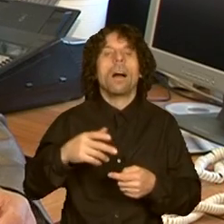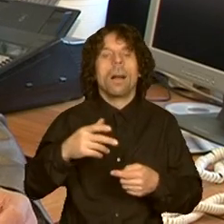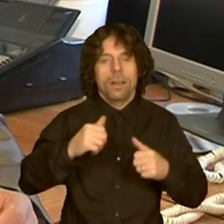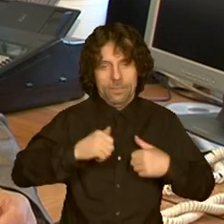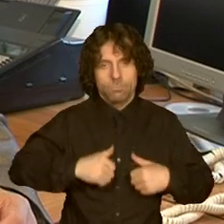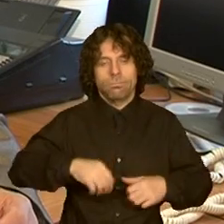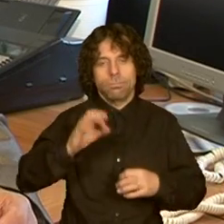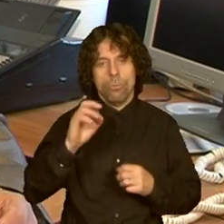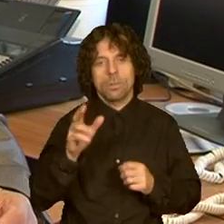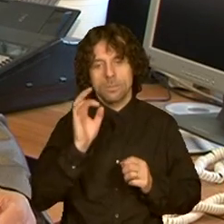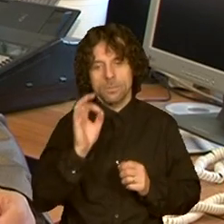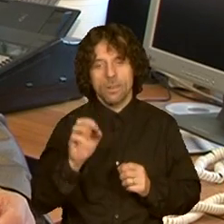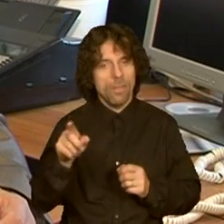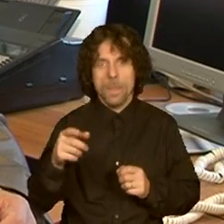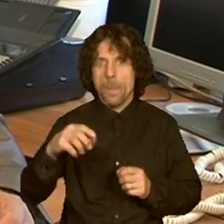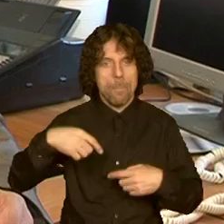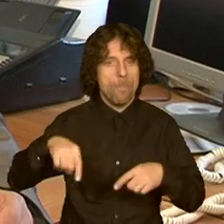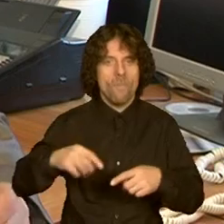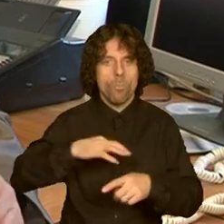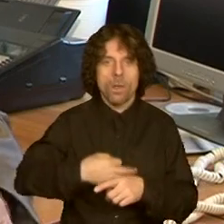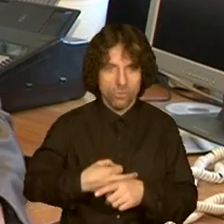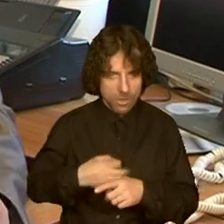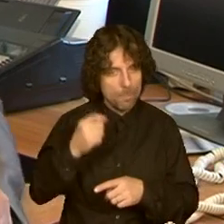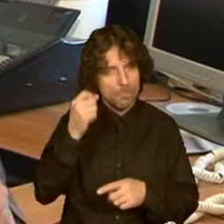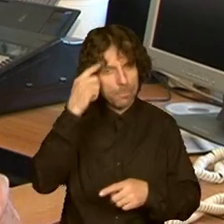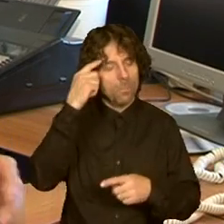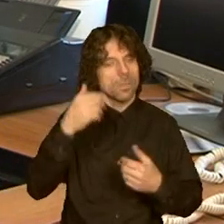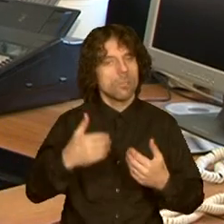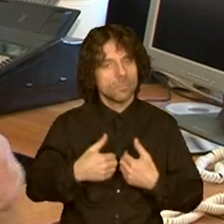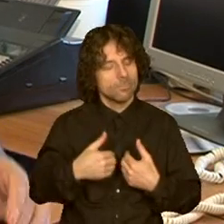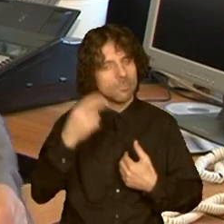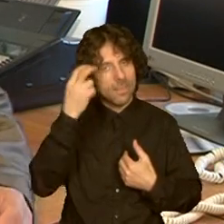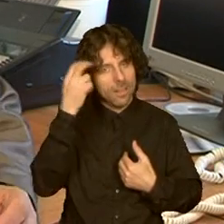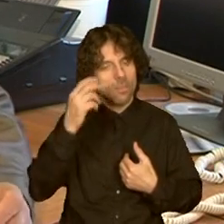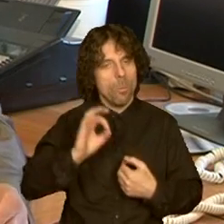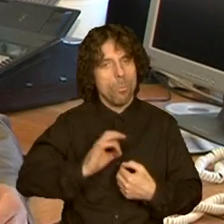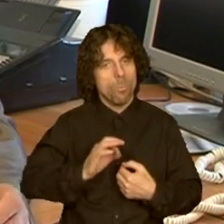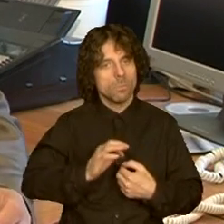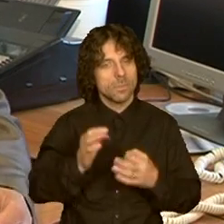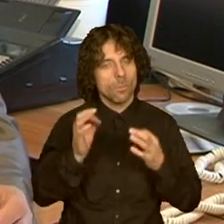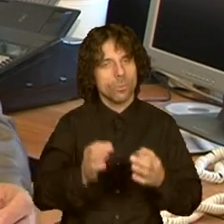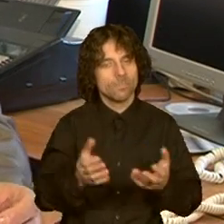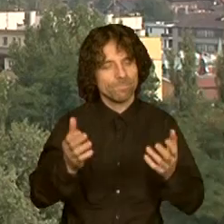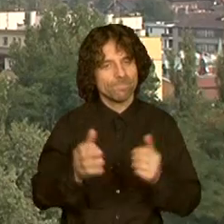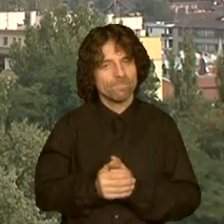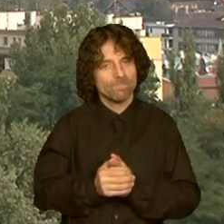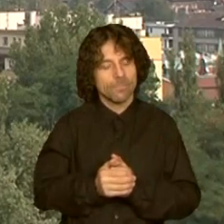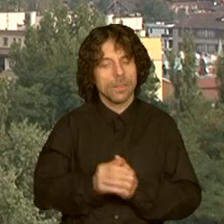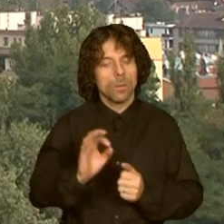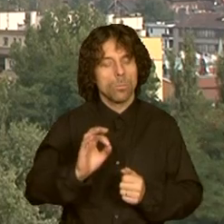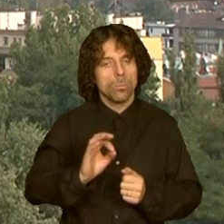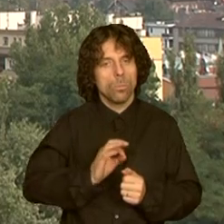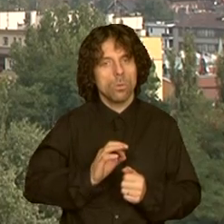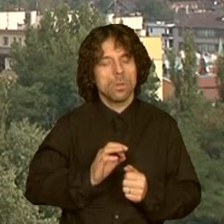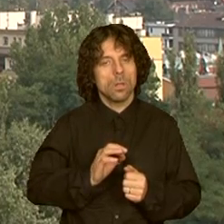dyrektorze, wymieniłem. No toś mnie uspokoił. Mimo to, że nie był właścicielem tego samochodu, to jeszcze się interesował nim. Moje spotkania z